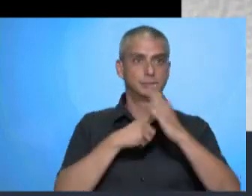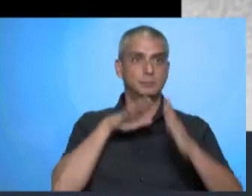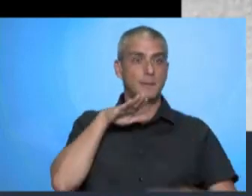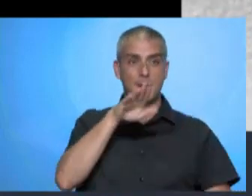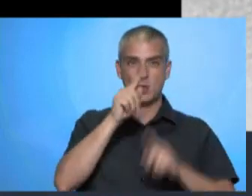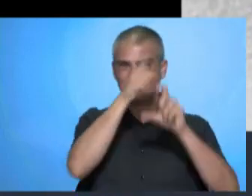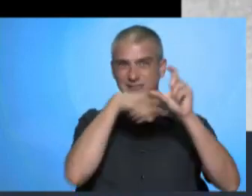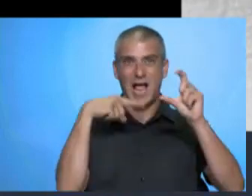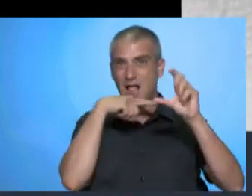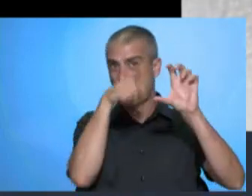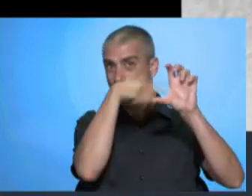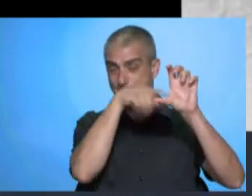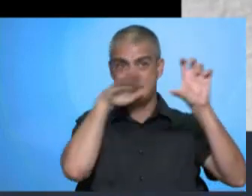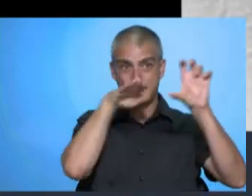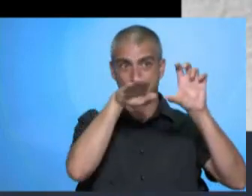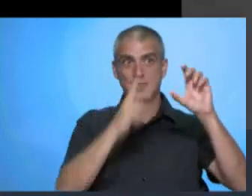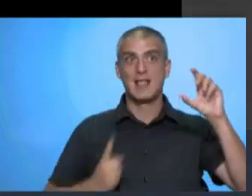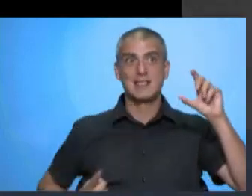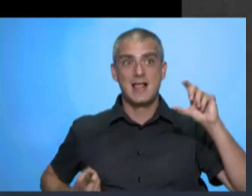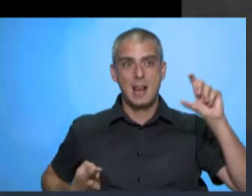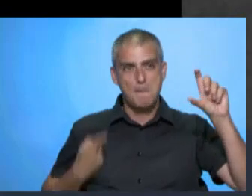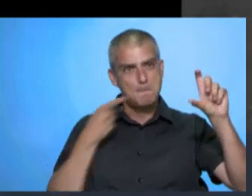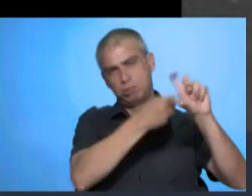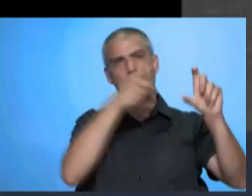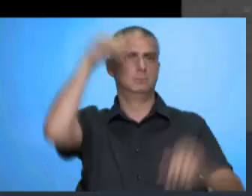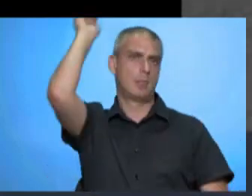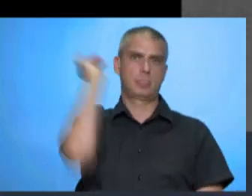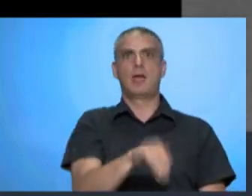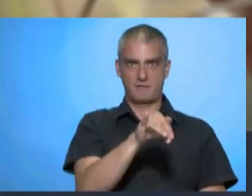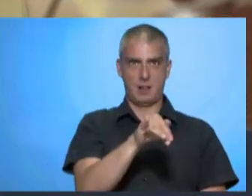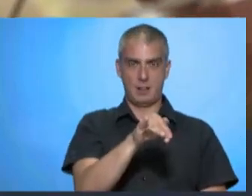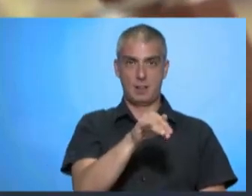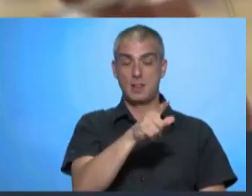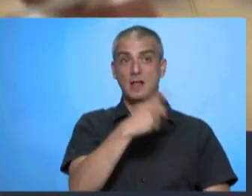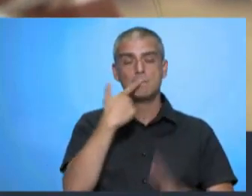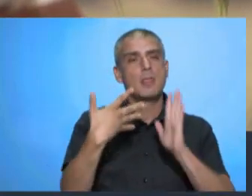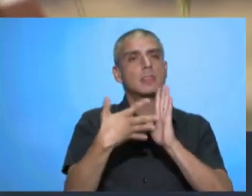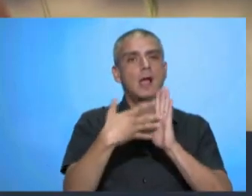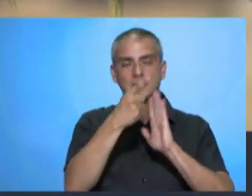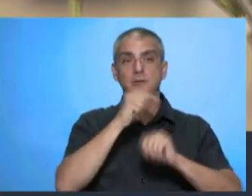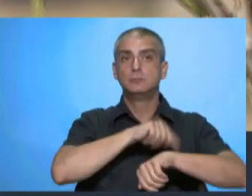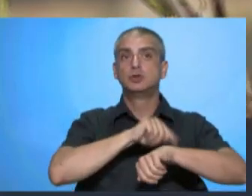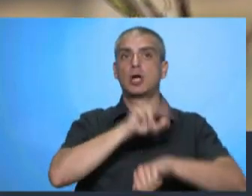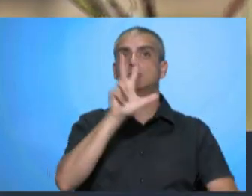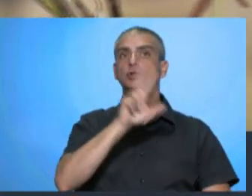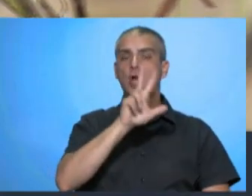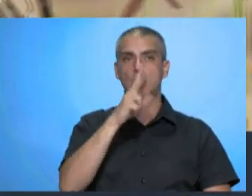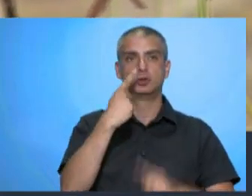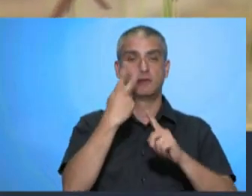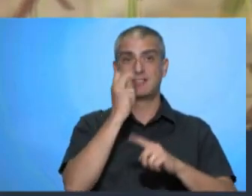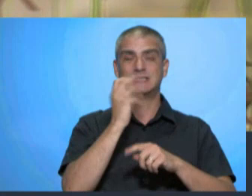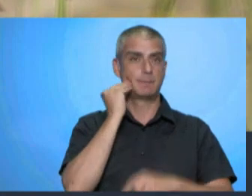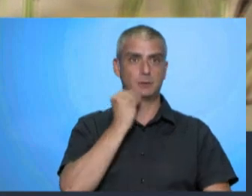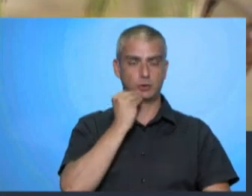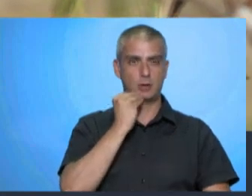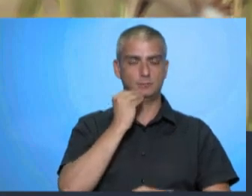מסומן בעיגול אדום, טיל הפטריוט פוגע בו ומפיל אותו. לפי תחקיר ראשוני, בשעה 3:20 בצהריים,